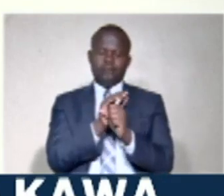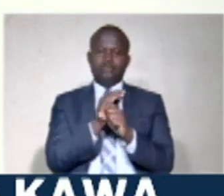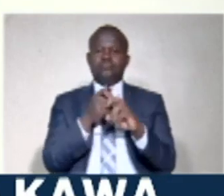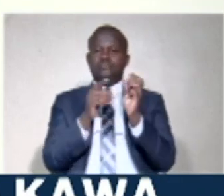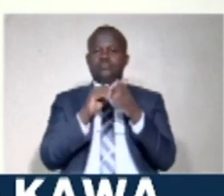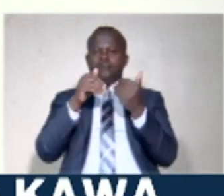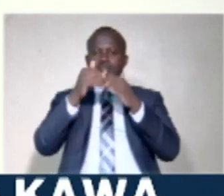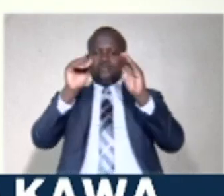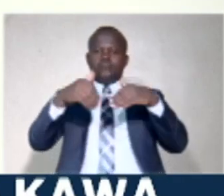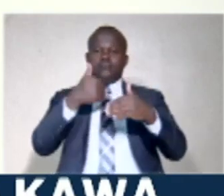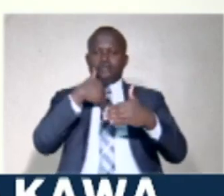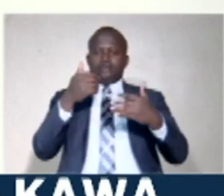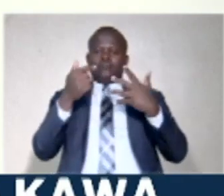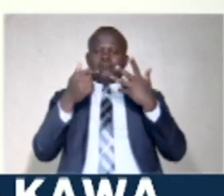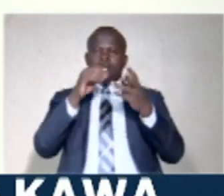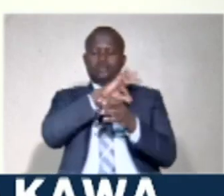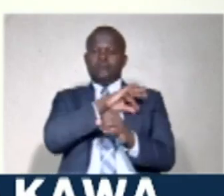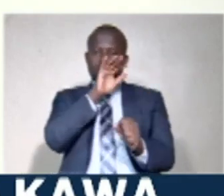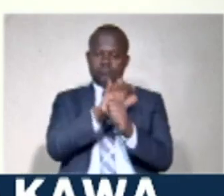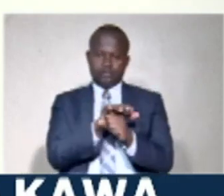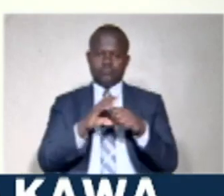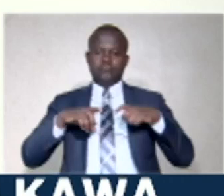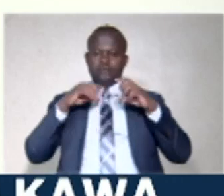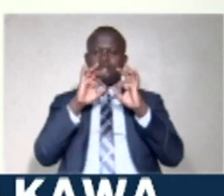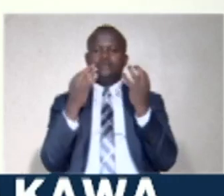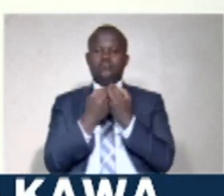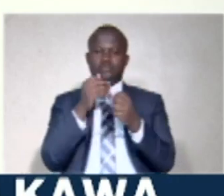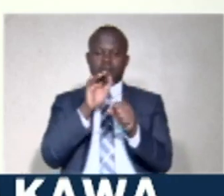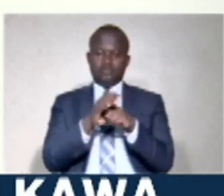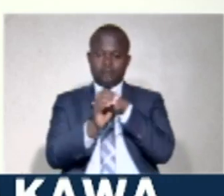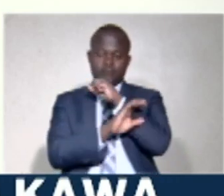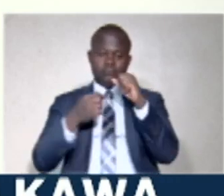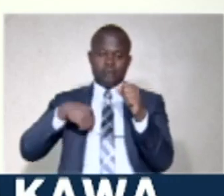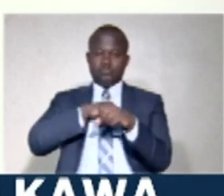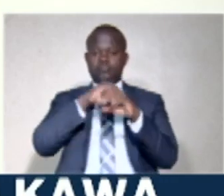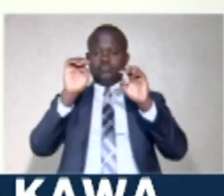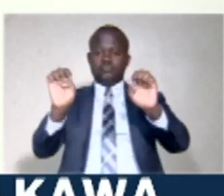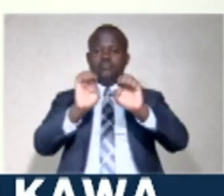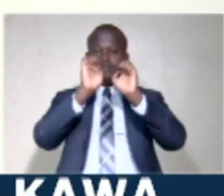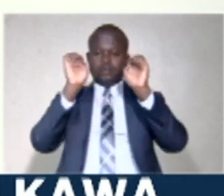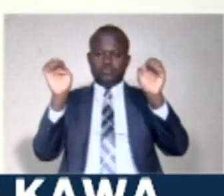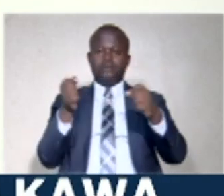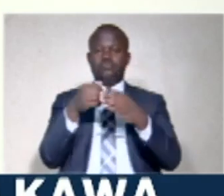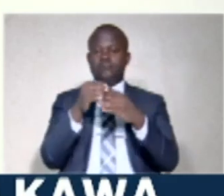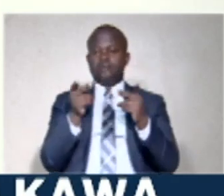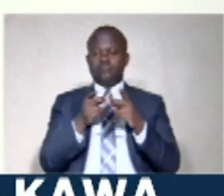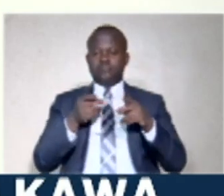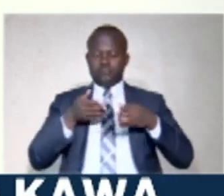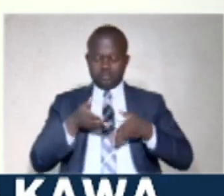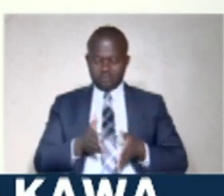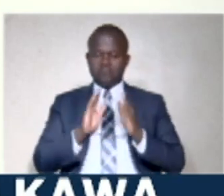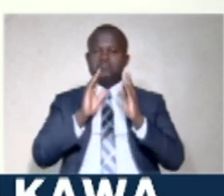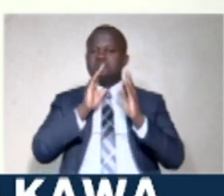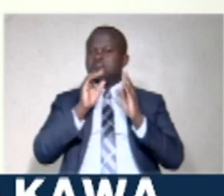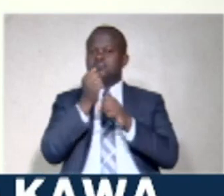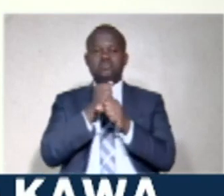kandi ni igihingwa gifitiye runini imibereho y'ingo nyinshi. Mu gihugu cyanjye cya Ethiopia aho nuruka ikawa si igihingwa